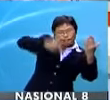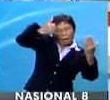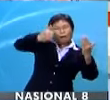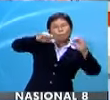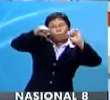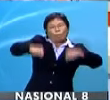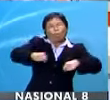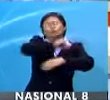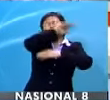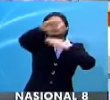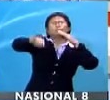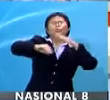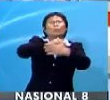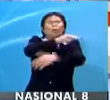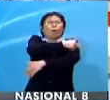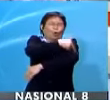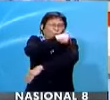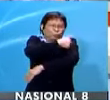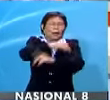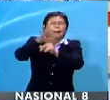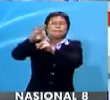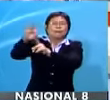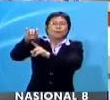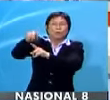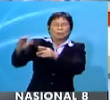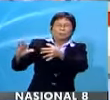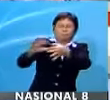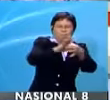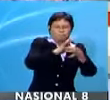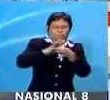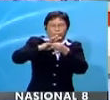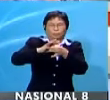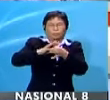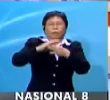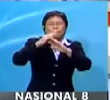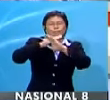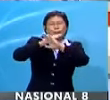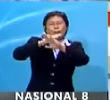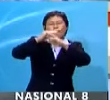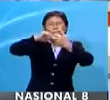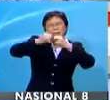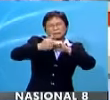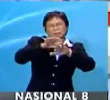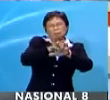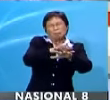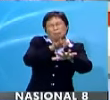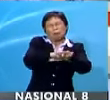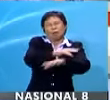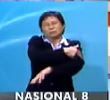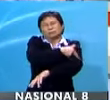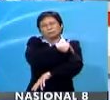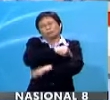membolehkan kesemua Hospital di negeri itu menjalin kerjasama dalam membendung masalah kesesakan